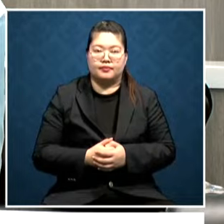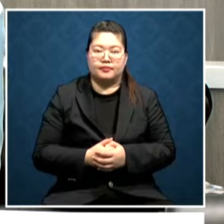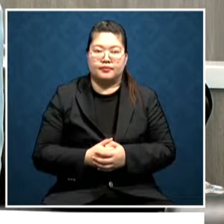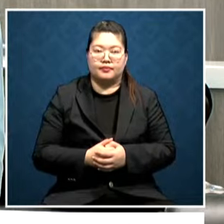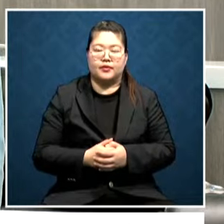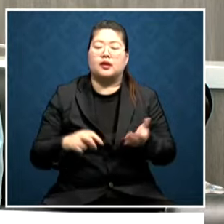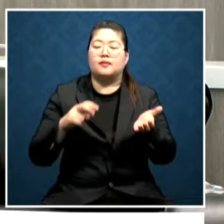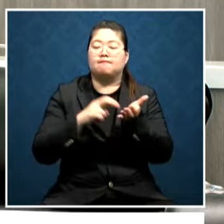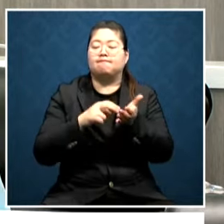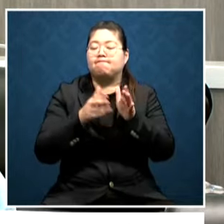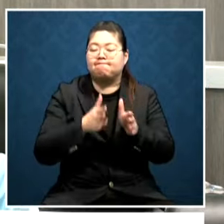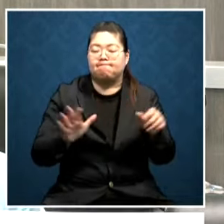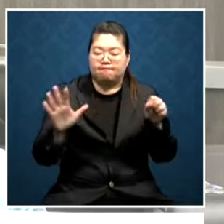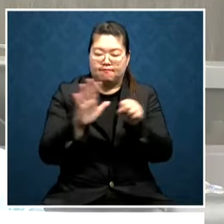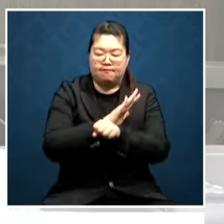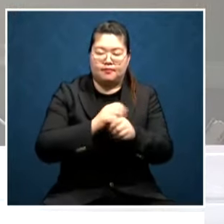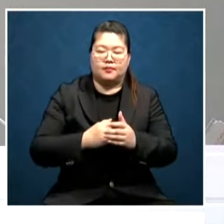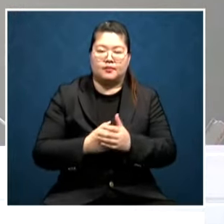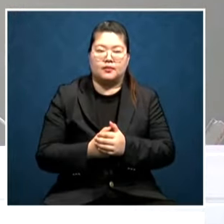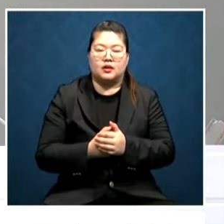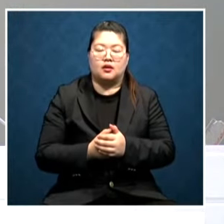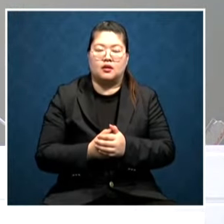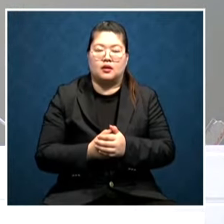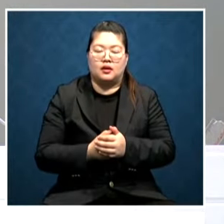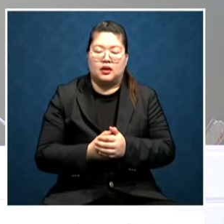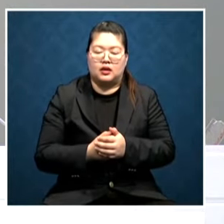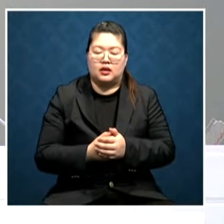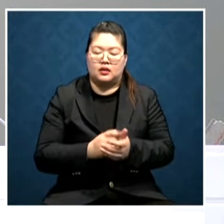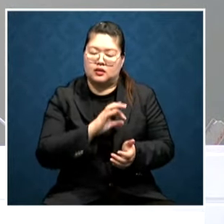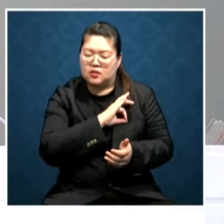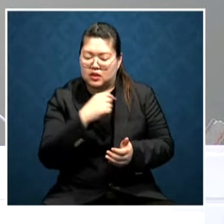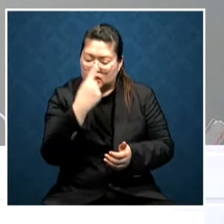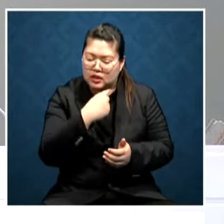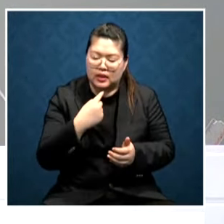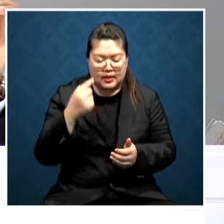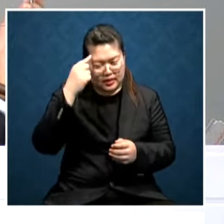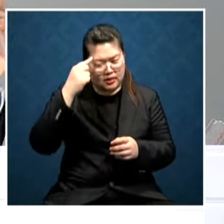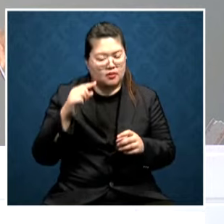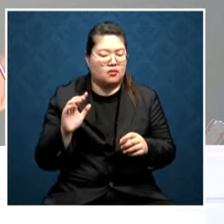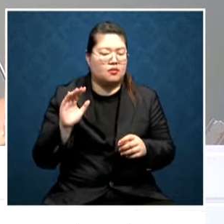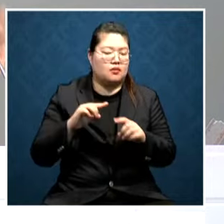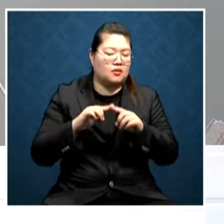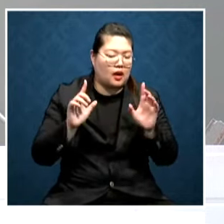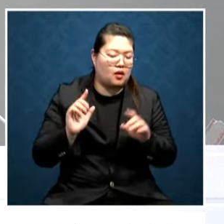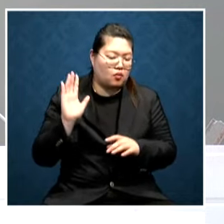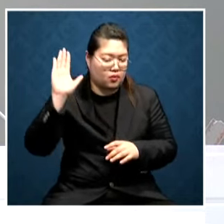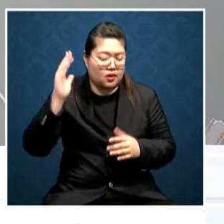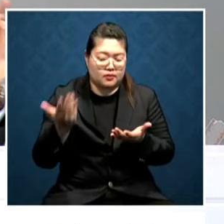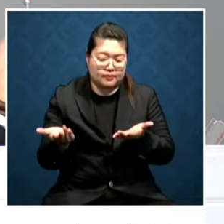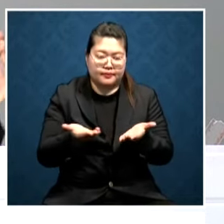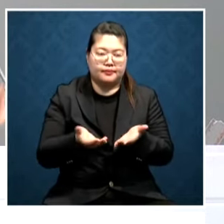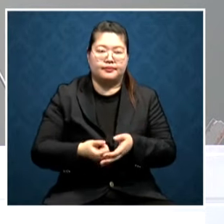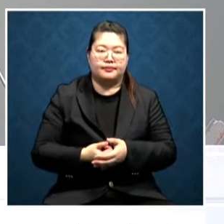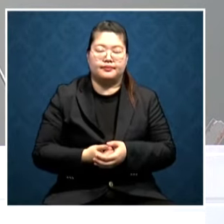ผู้รับรองครบครับจะมีสมาชิกท่านใดขัดข้องหรือมีความเห็นเป็นอย่างอื่นไหมครับเชิญครับ ท่